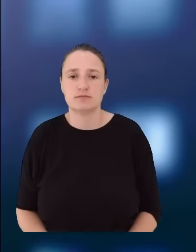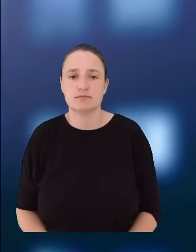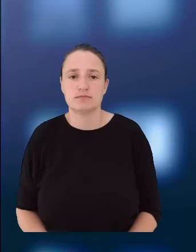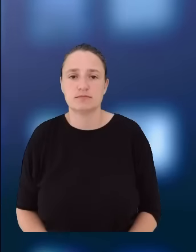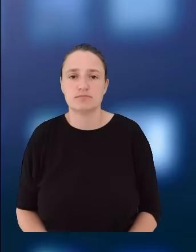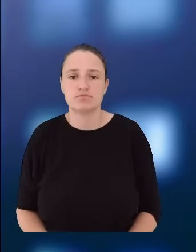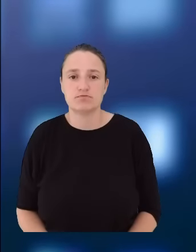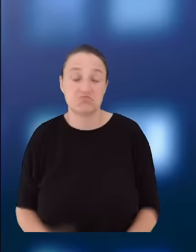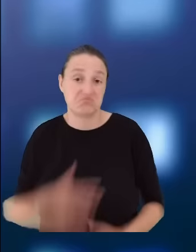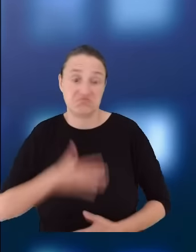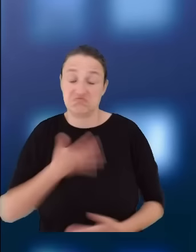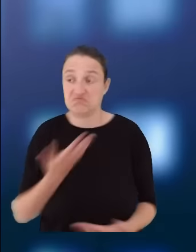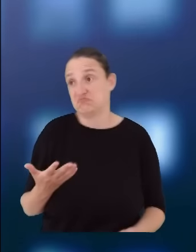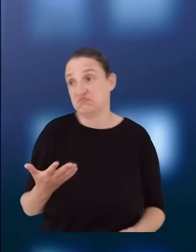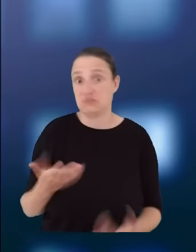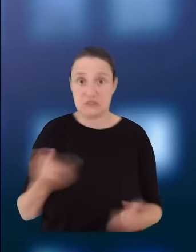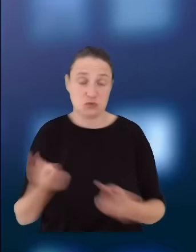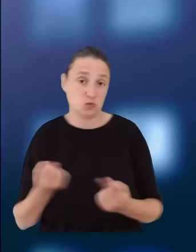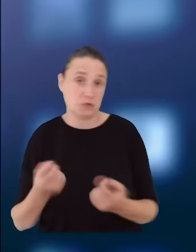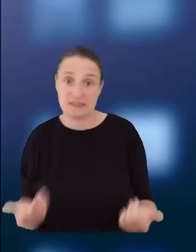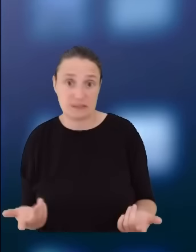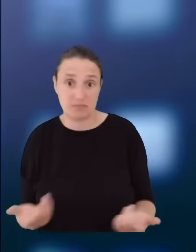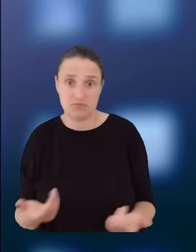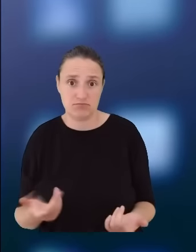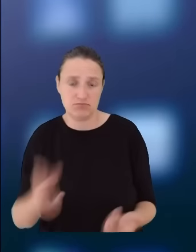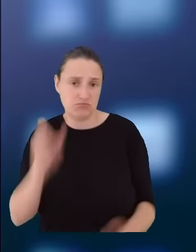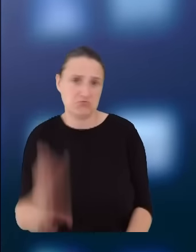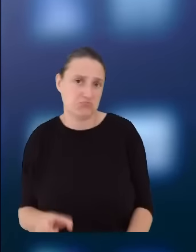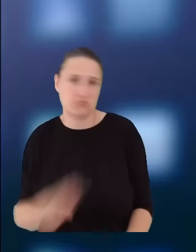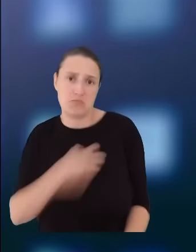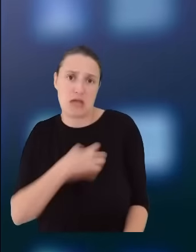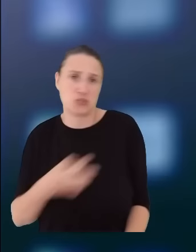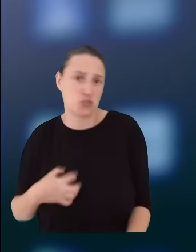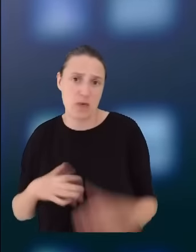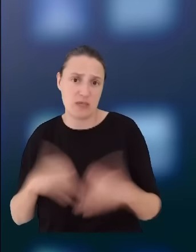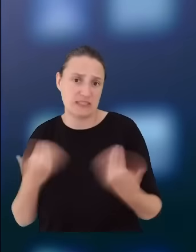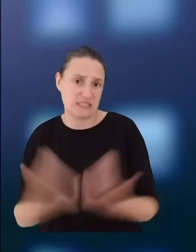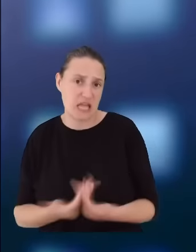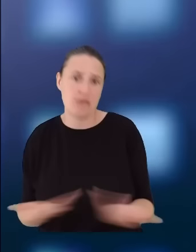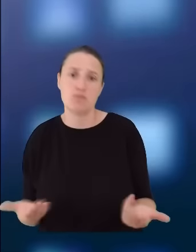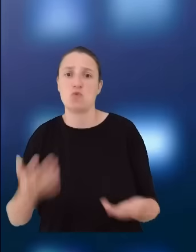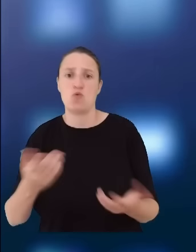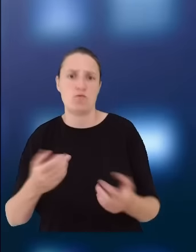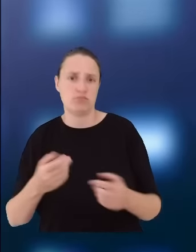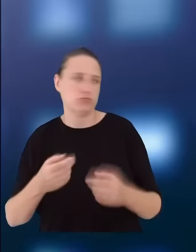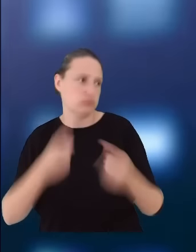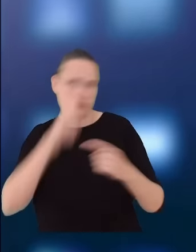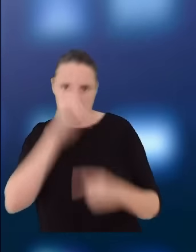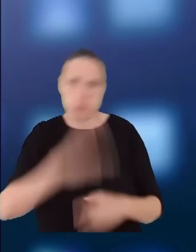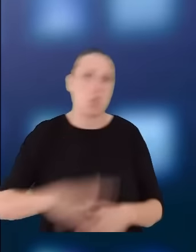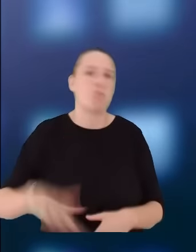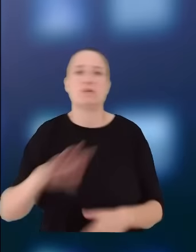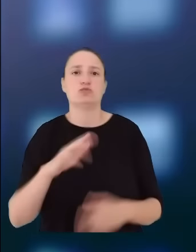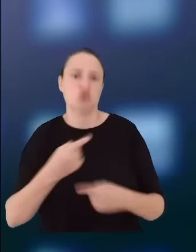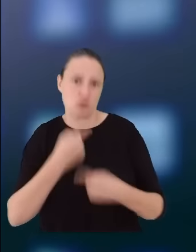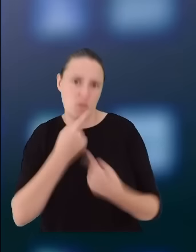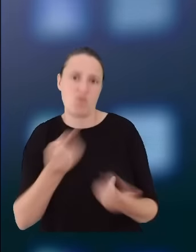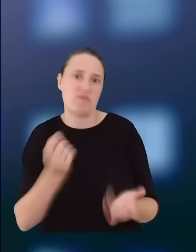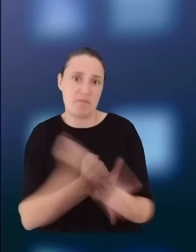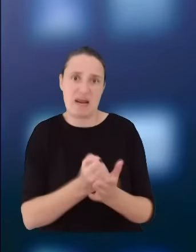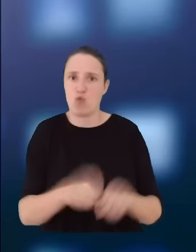To zaskakująca, proszę Państwa, sytuacja. Marszałek Sejmu tak ex cathedra publicznie mówi, że zamierza łamać prawo, bo